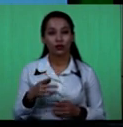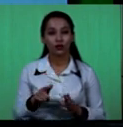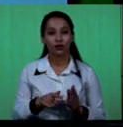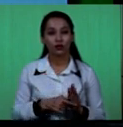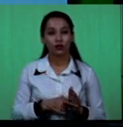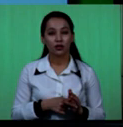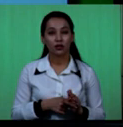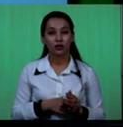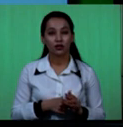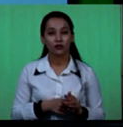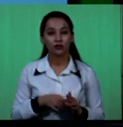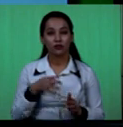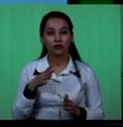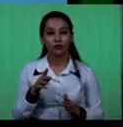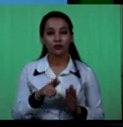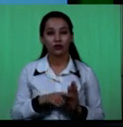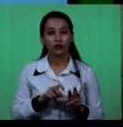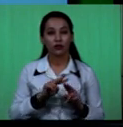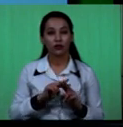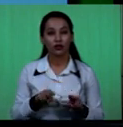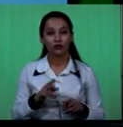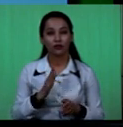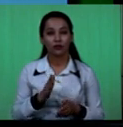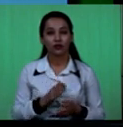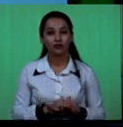esa 4700 ga teng.